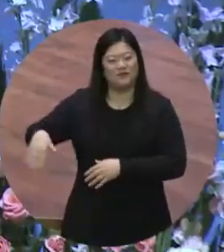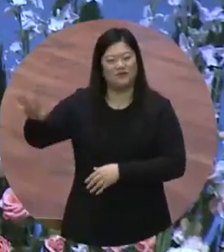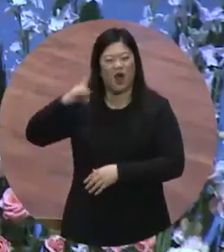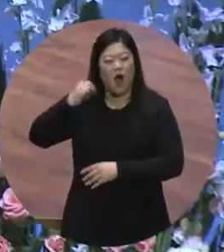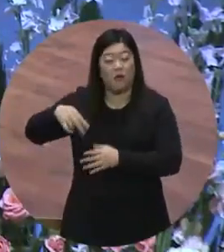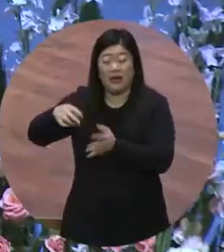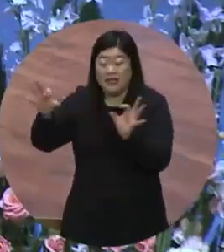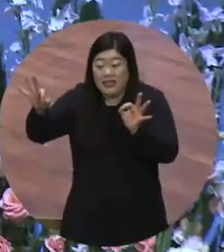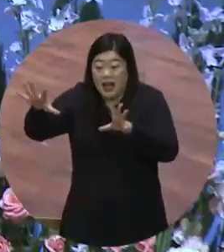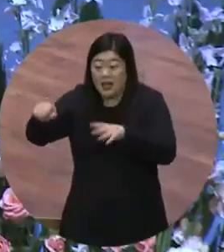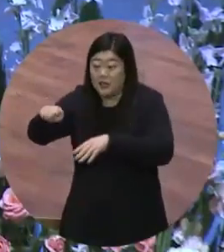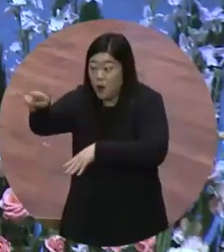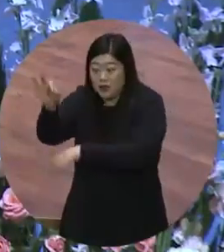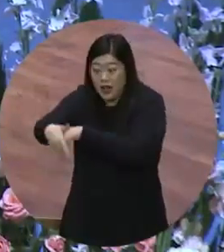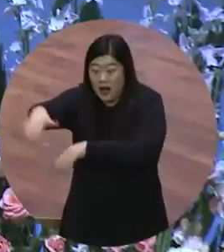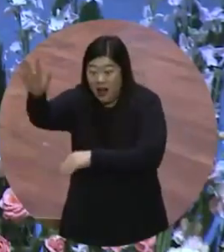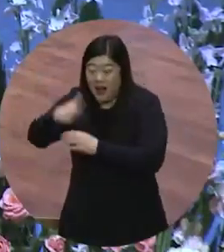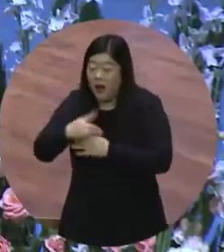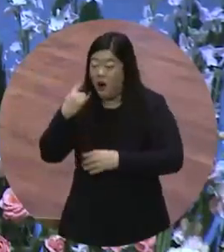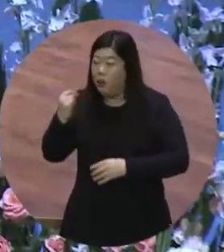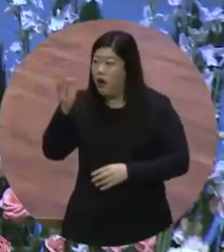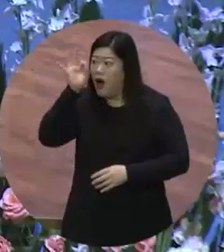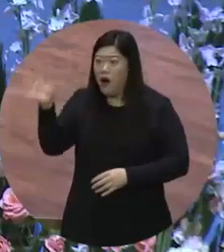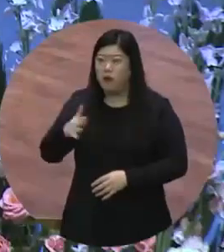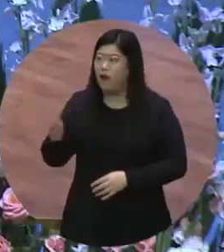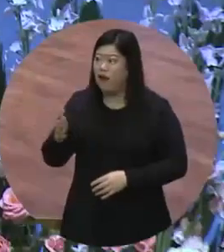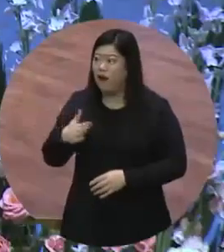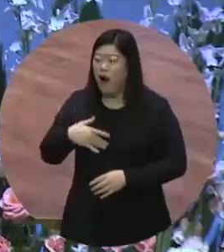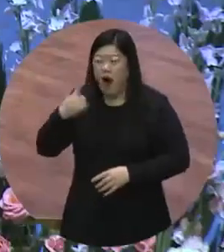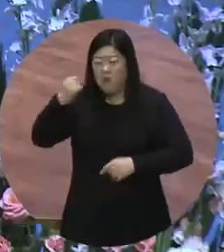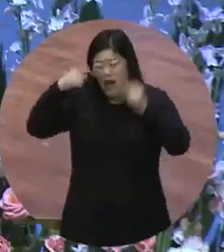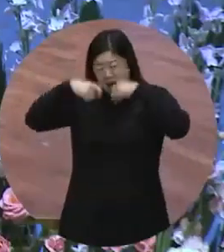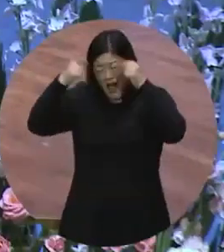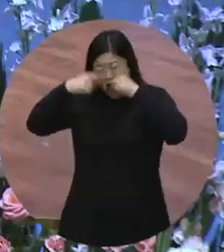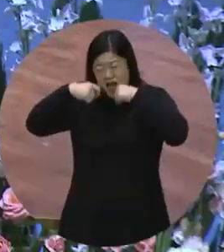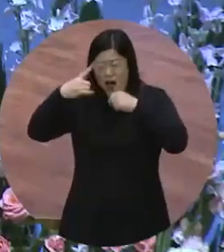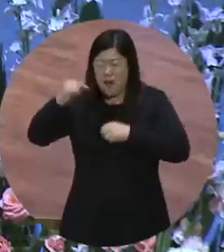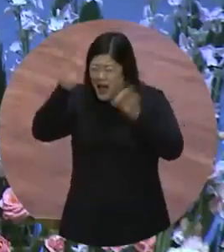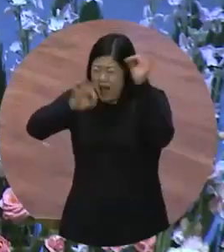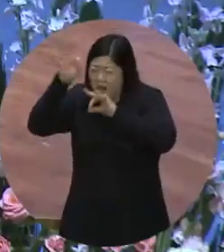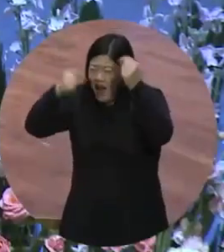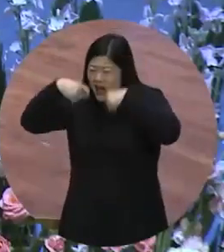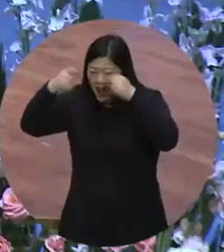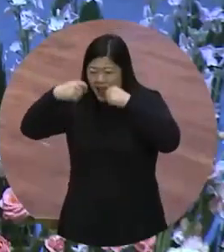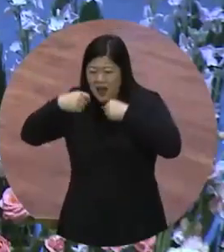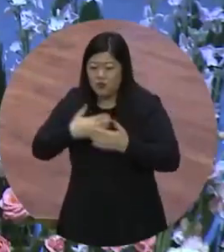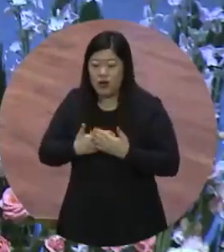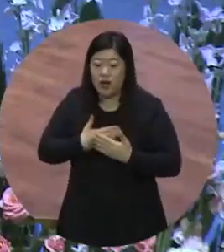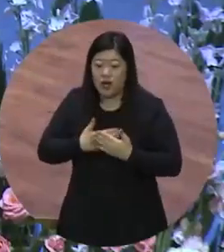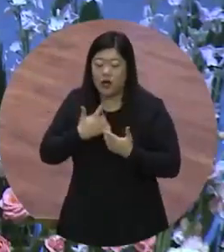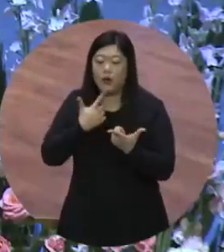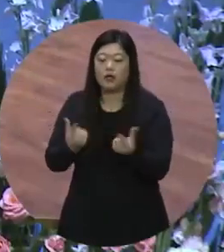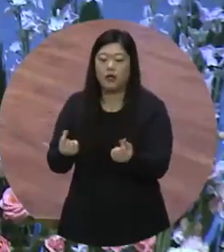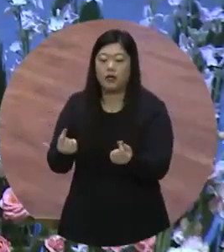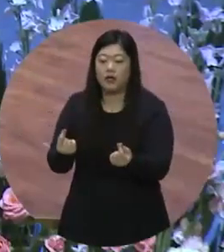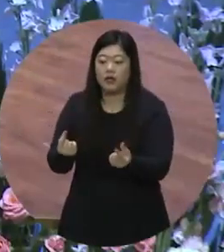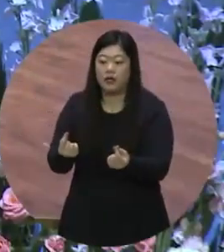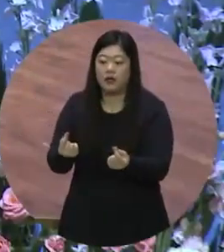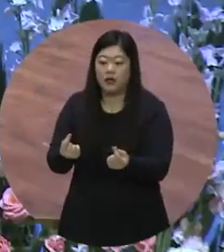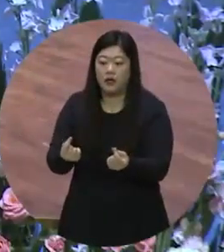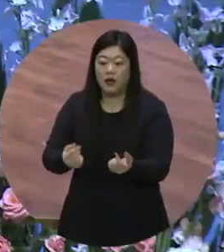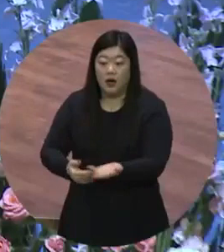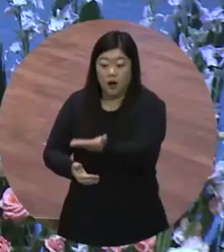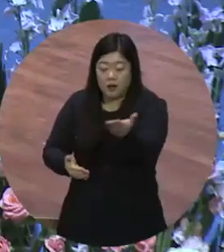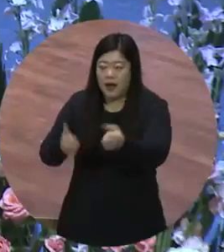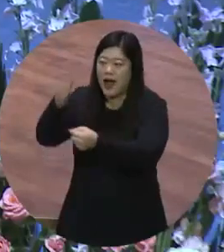울지요. 불안하죠. 막, 어머니 올 때까지, 막, 엄마 품 속에 안길 때까지 계속 울죠. 불안하죠. 똑같아요. 하나님을